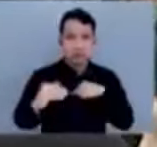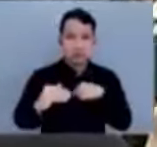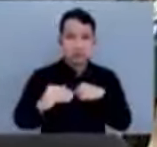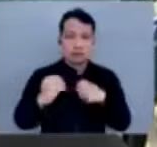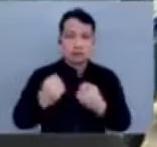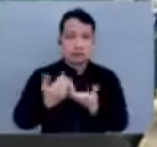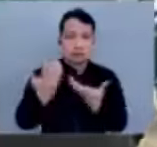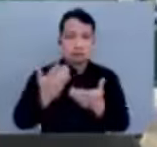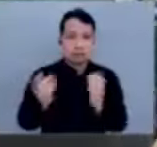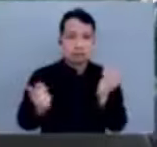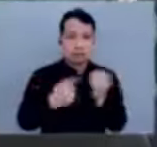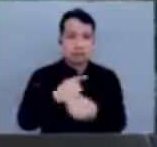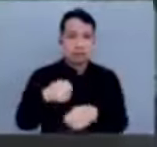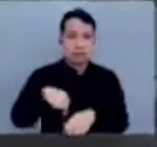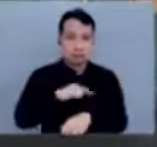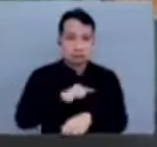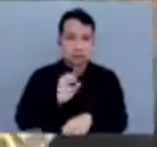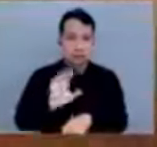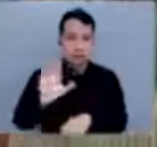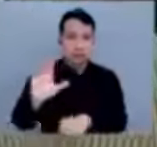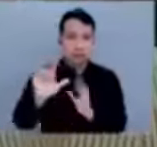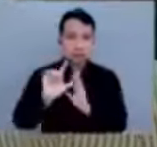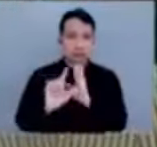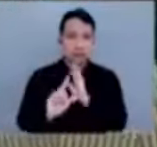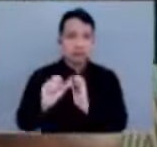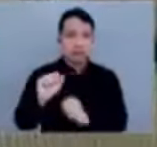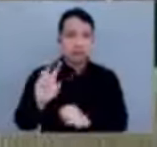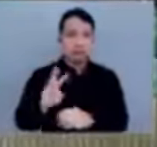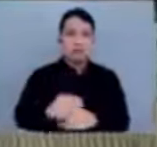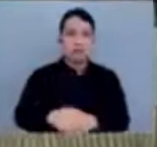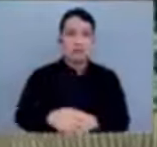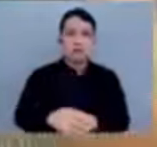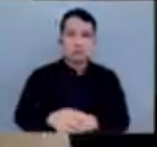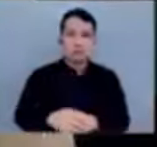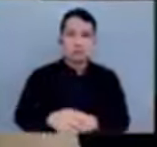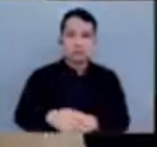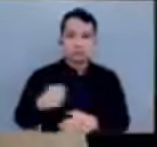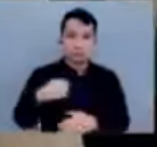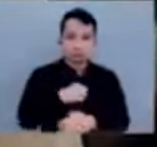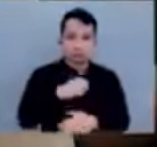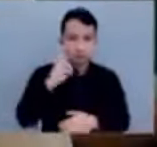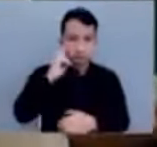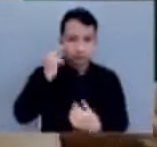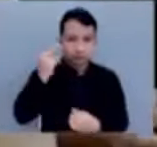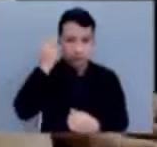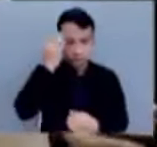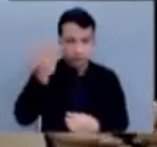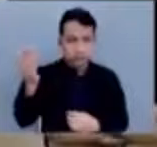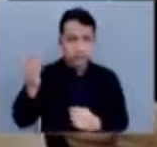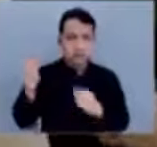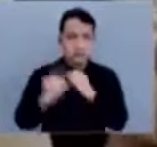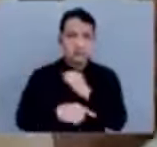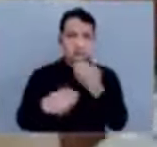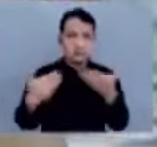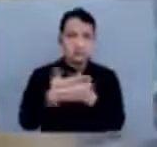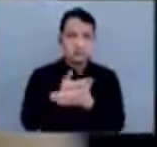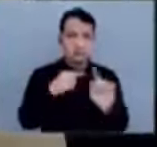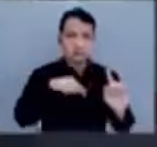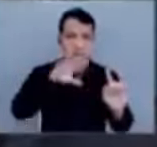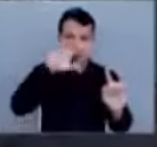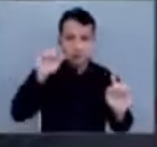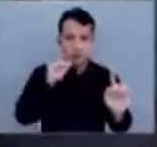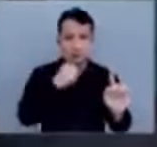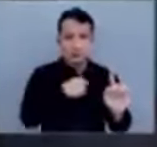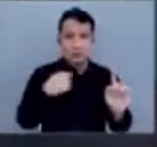for violating our laws. Para naman kay Senator Risa Ontiveros, mabigat ang panibagong akusasyon na ito ng China.